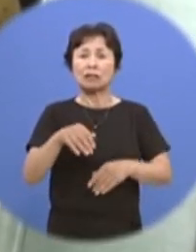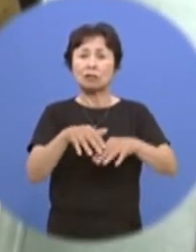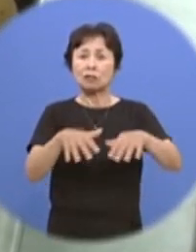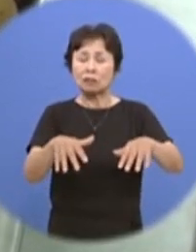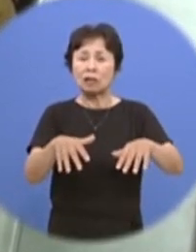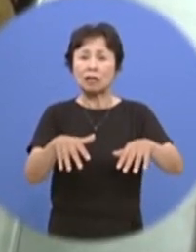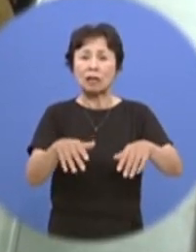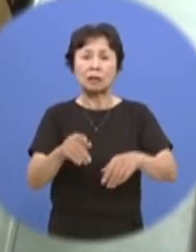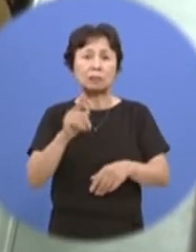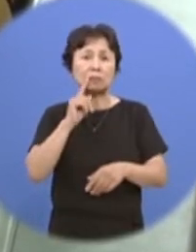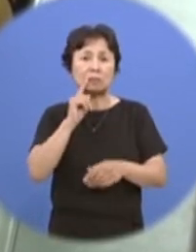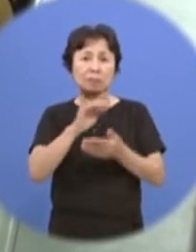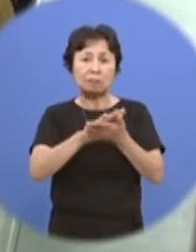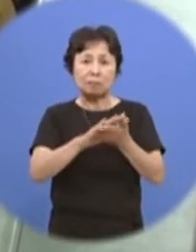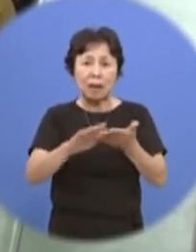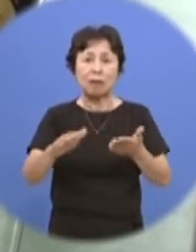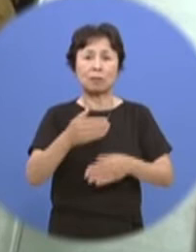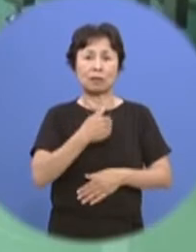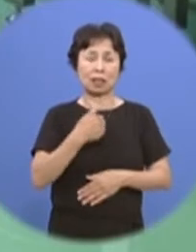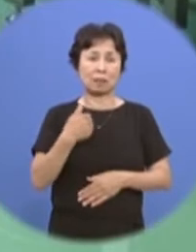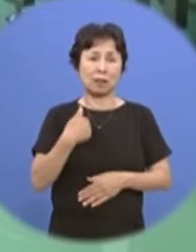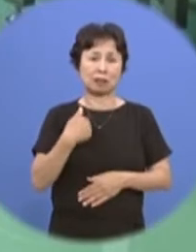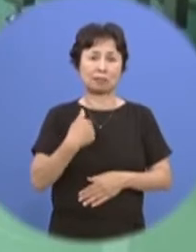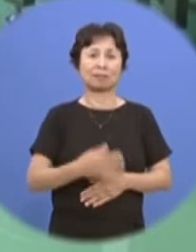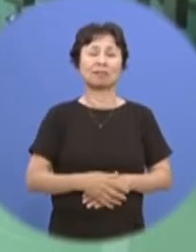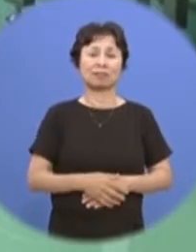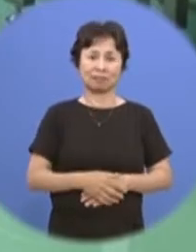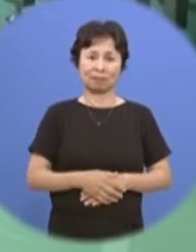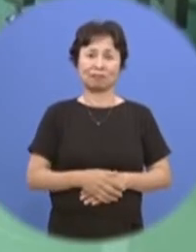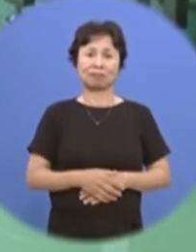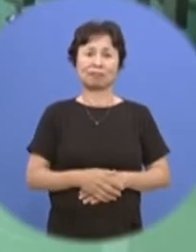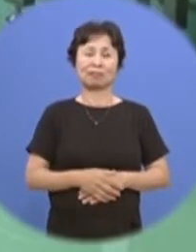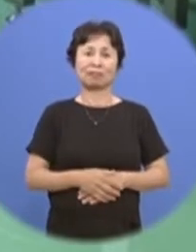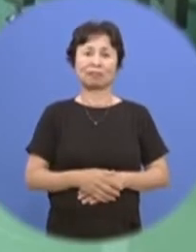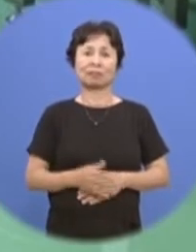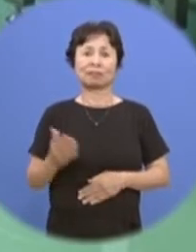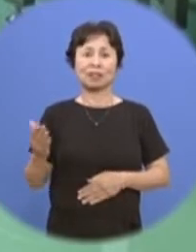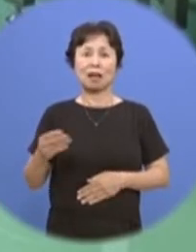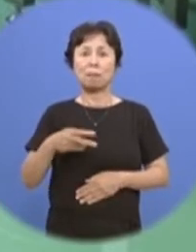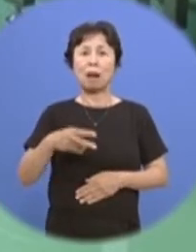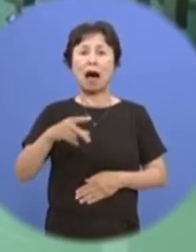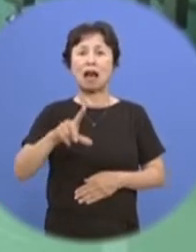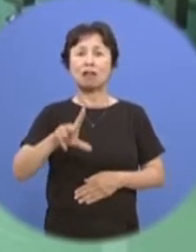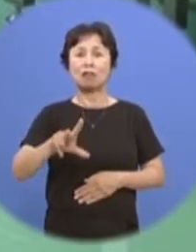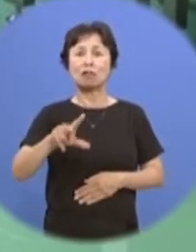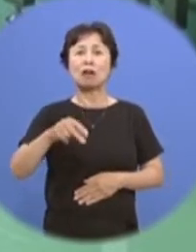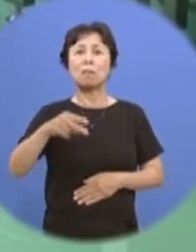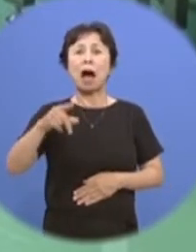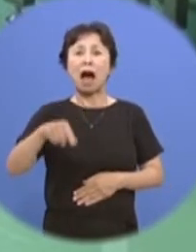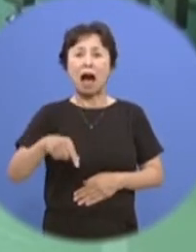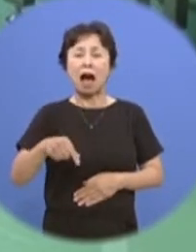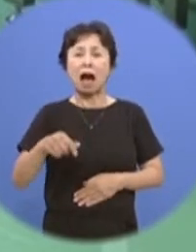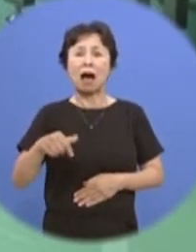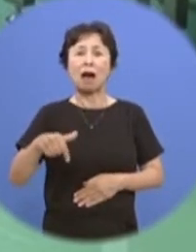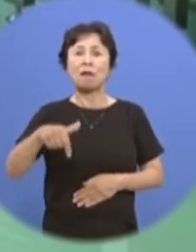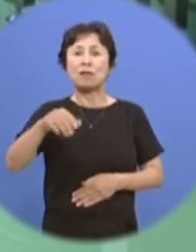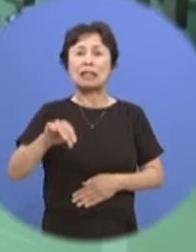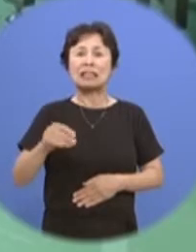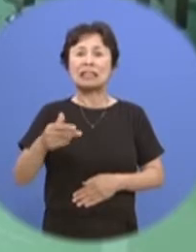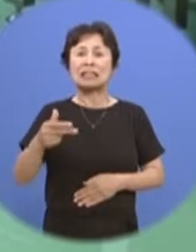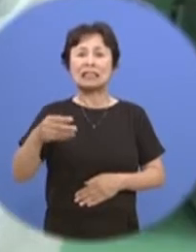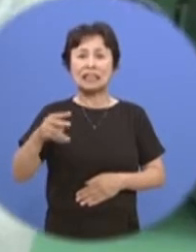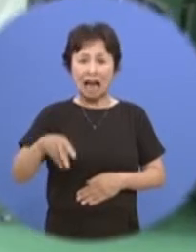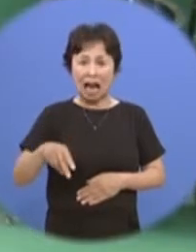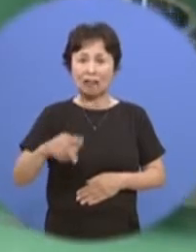も非常に有用な装置になっています。こちらはパルパーフィニッシャーといいまして、裏ごしをする装置になっています